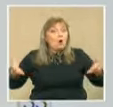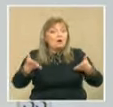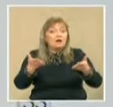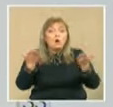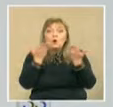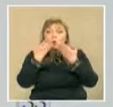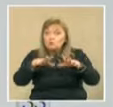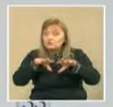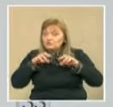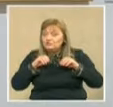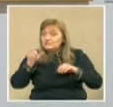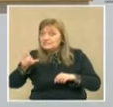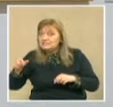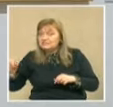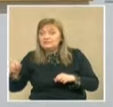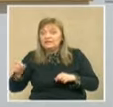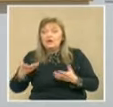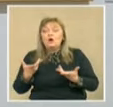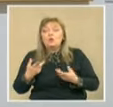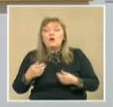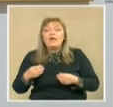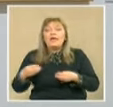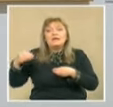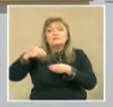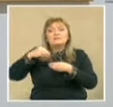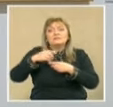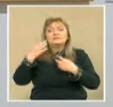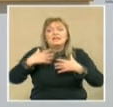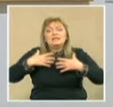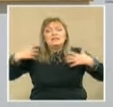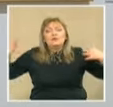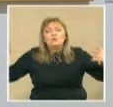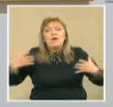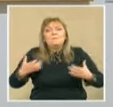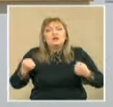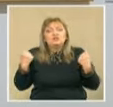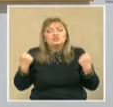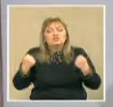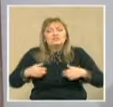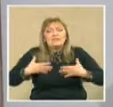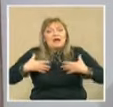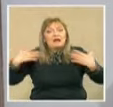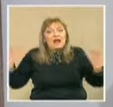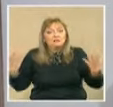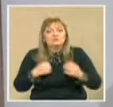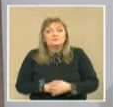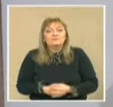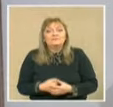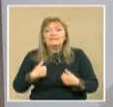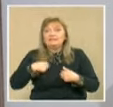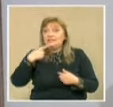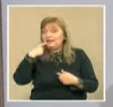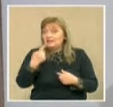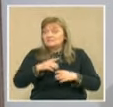учениците, го е заредил с една изключителна жизнерадост. Ние наричаме всичките